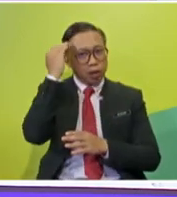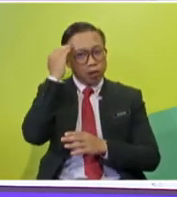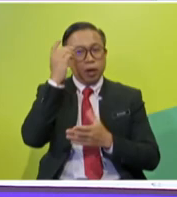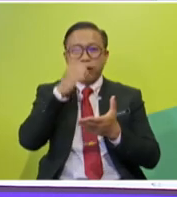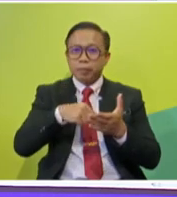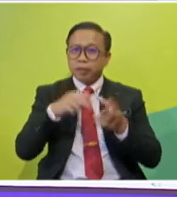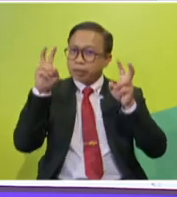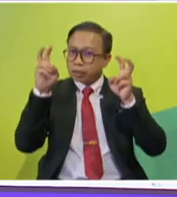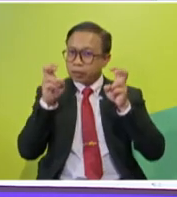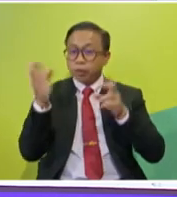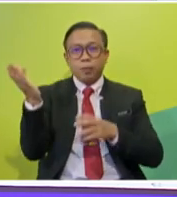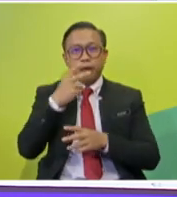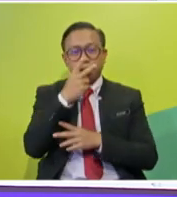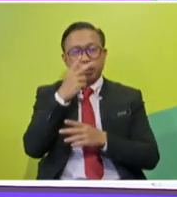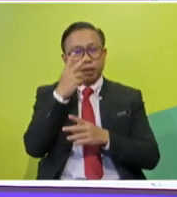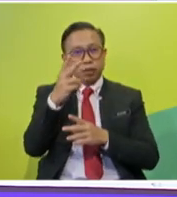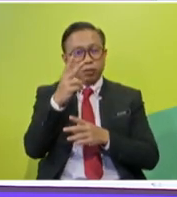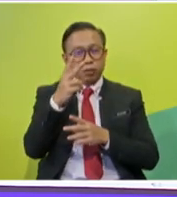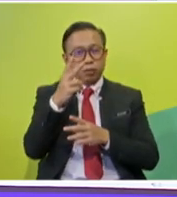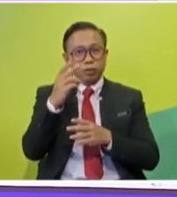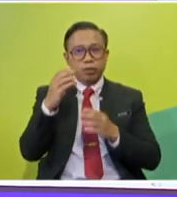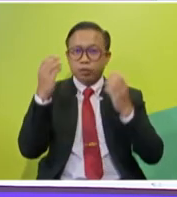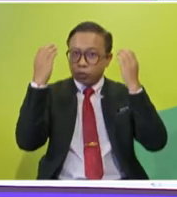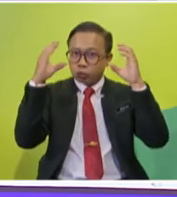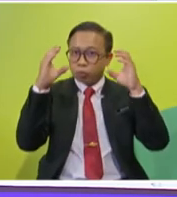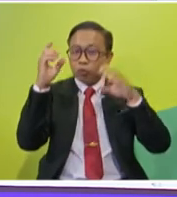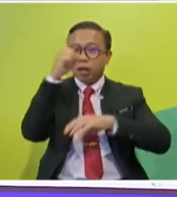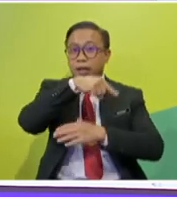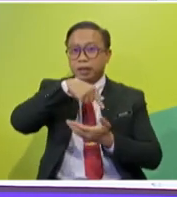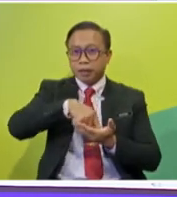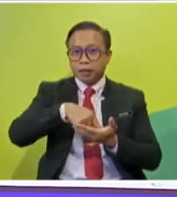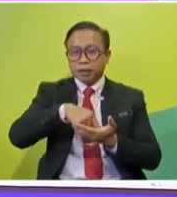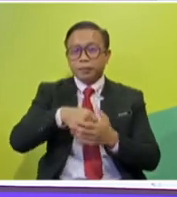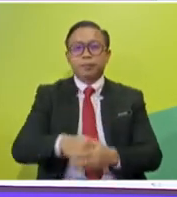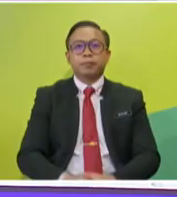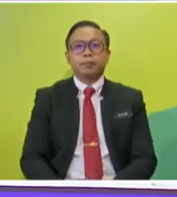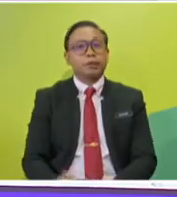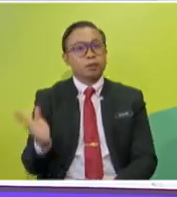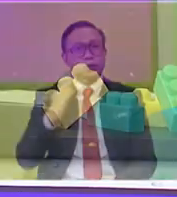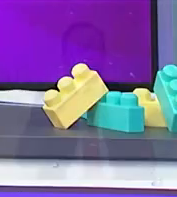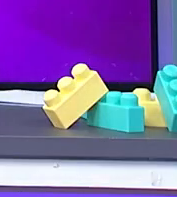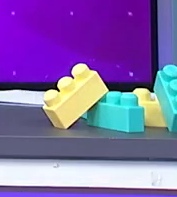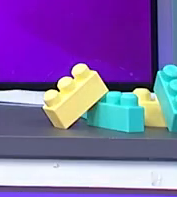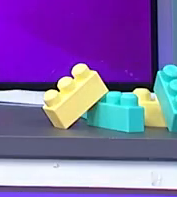peka topiknya Mari kita berkenalan dulu dengan guru penyampai kita untuk hari ini